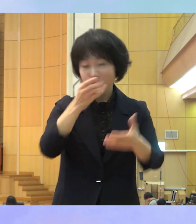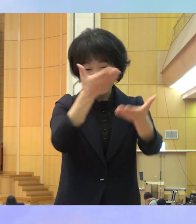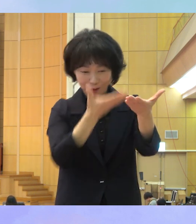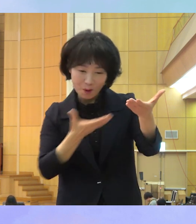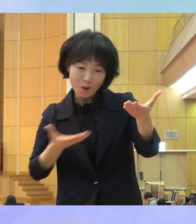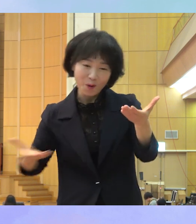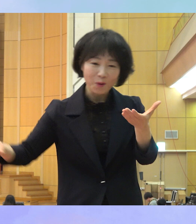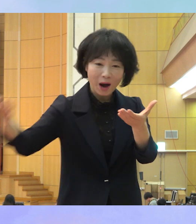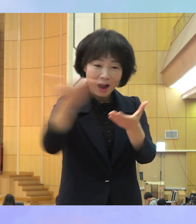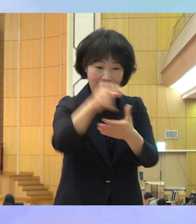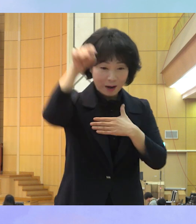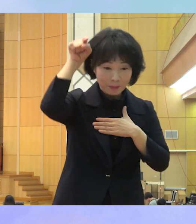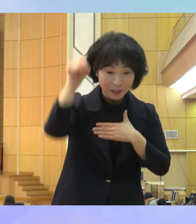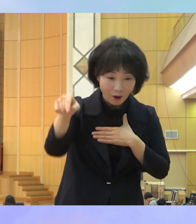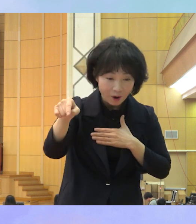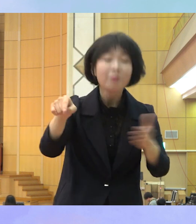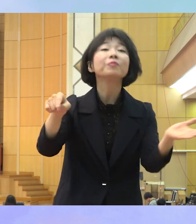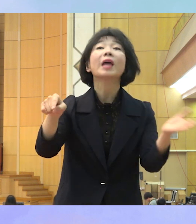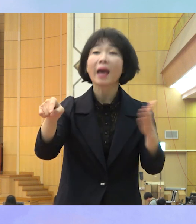감사하리라. 실로암